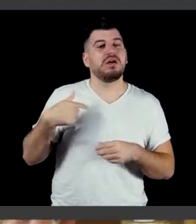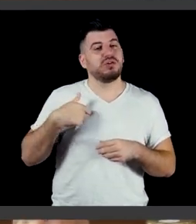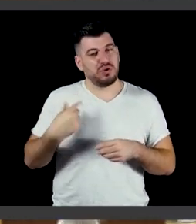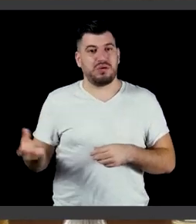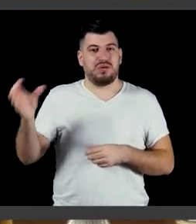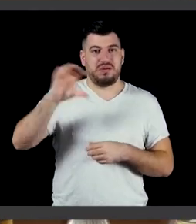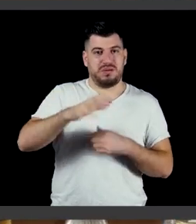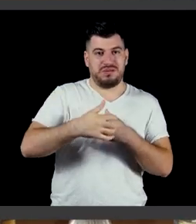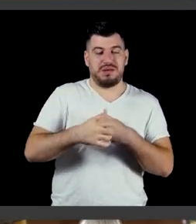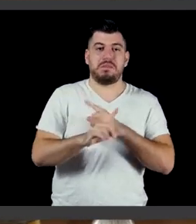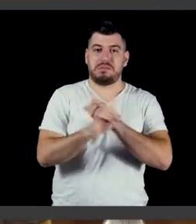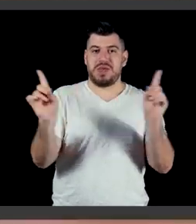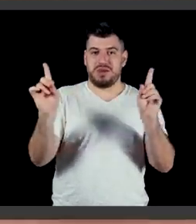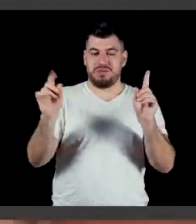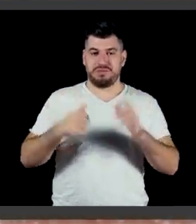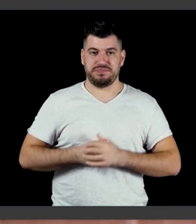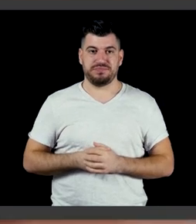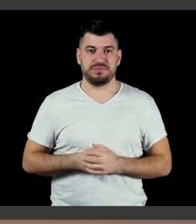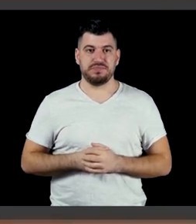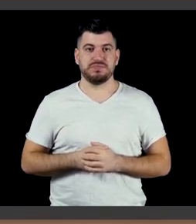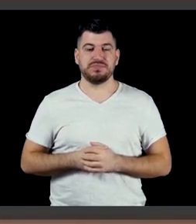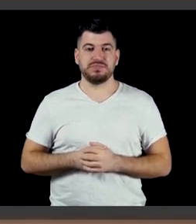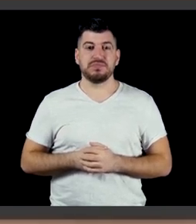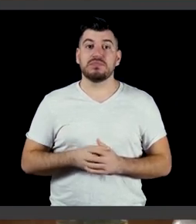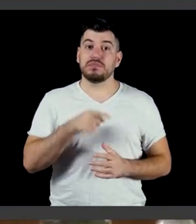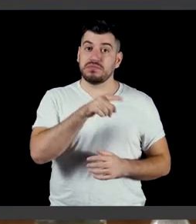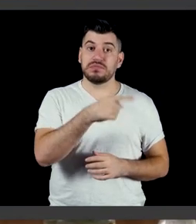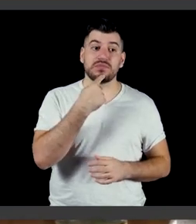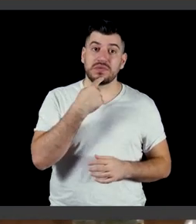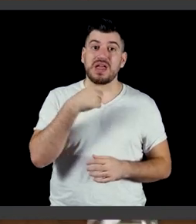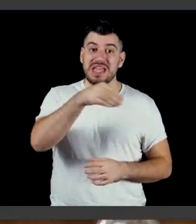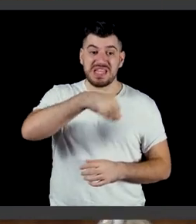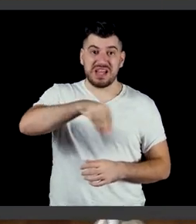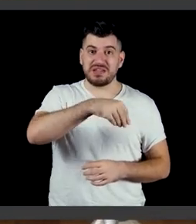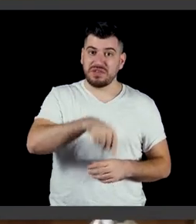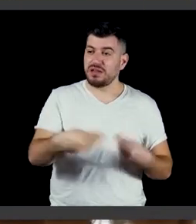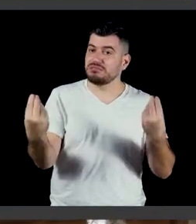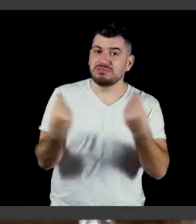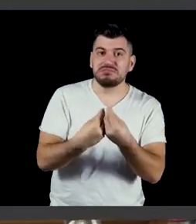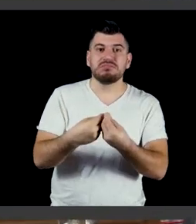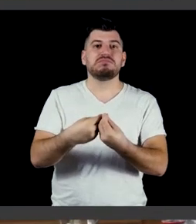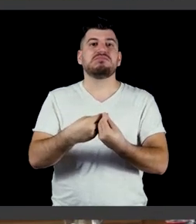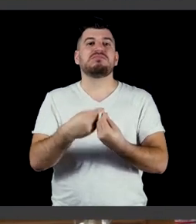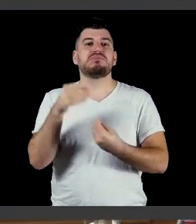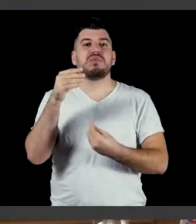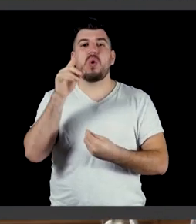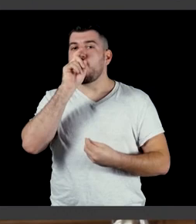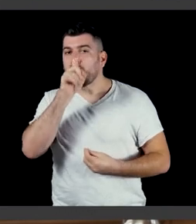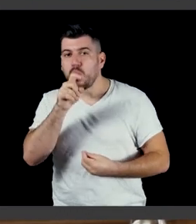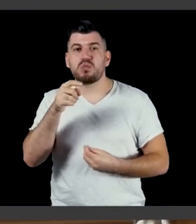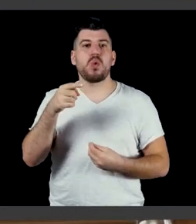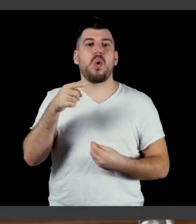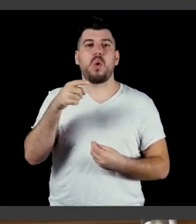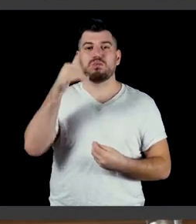Λοιπόν, αλάτι. Τρελαίνουμε, είναι από τις αγαπημένες μου σάλτσες. Μπορώ να το βάζω σε κοτόπουλο, σε χοιρινό, σε μοσχάρι,